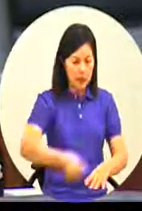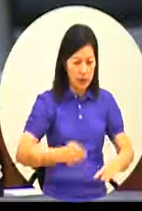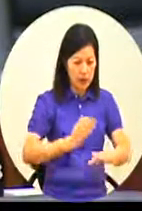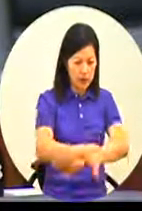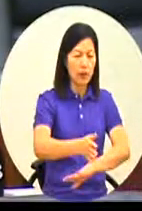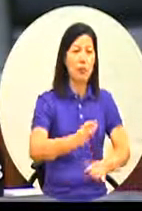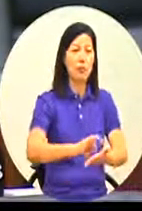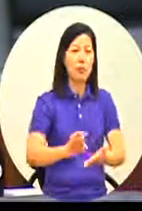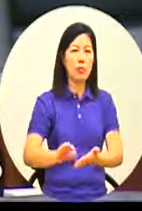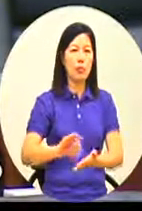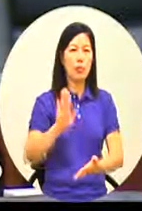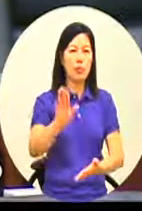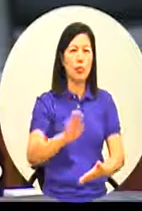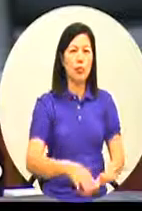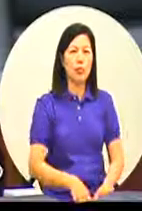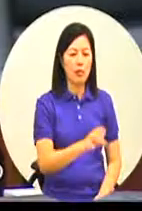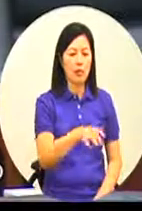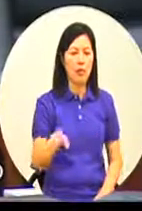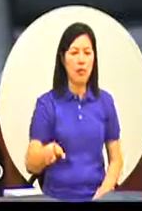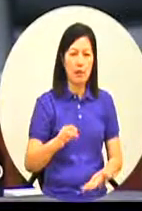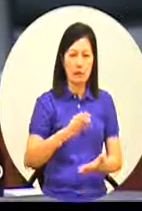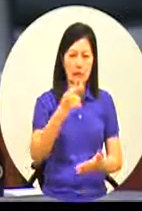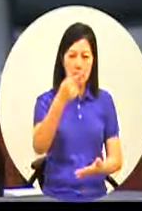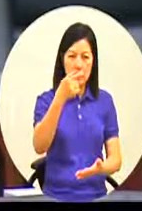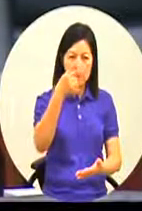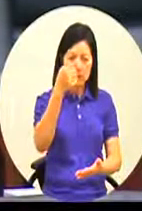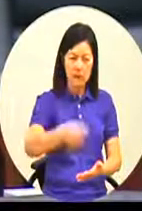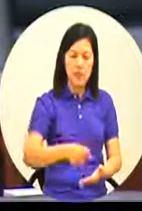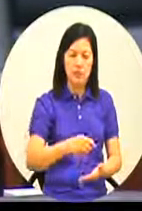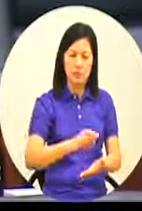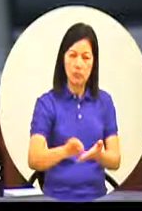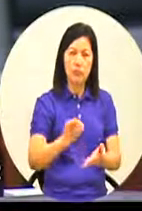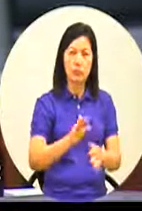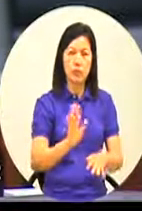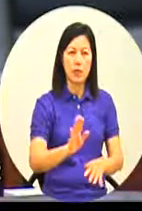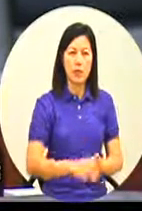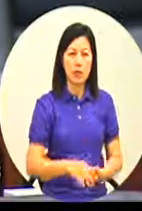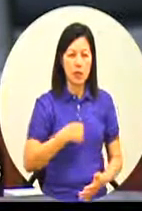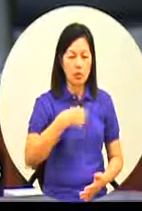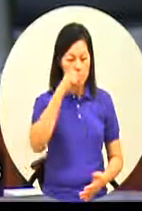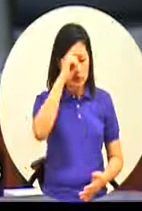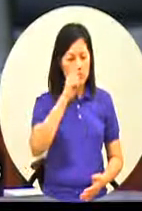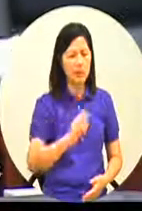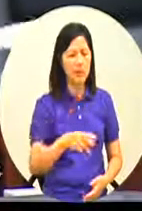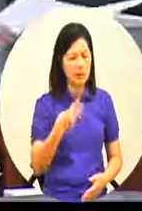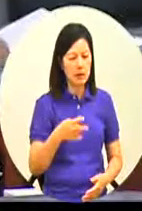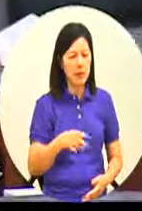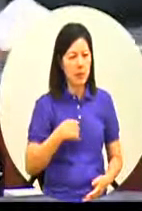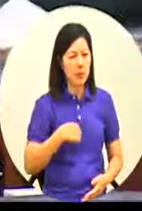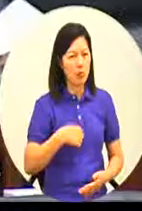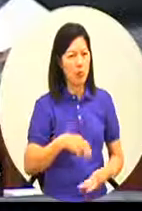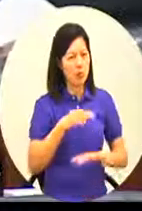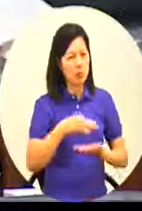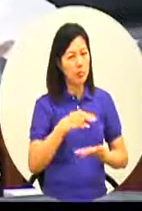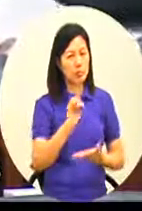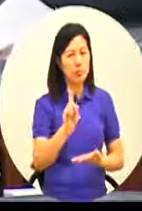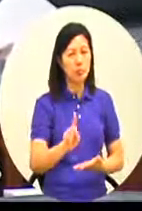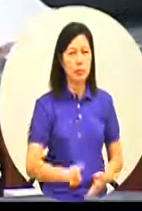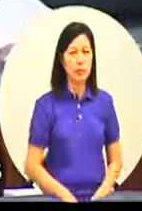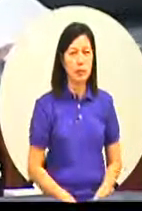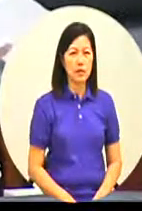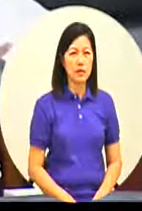1亿。啊，那我是问公务局长了哈，我比较期待了，因为我很害怕的就是，干没告息故，我